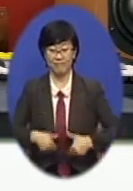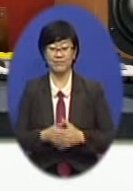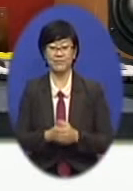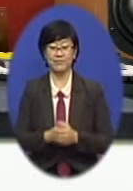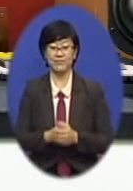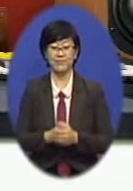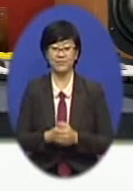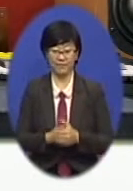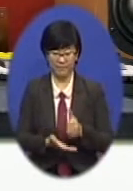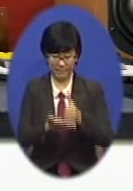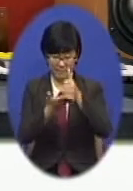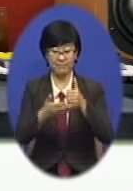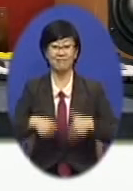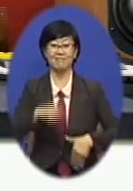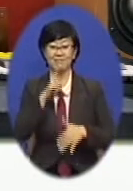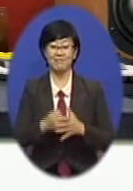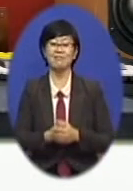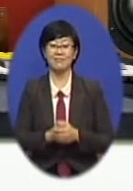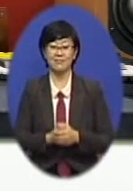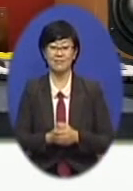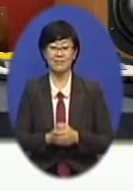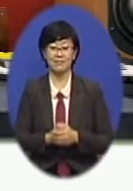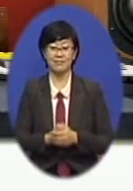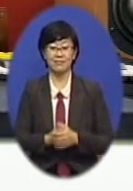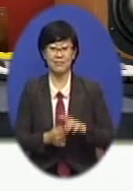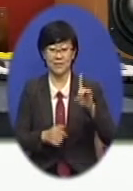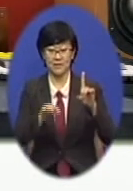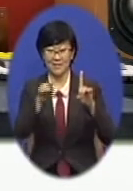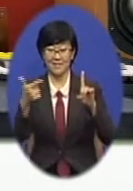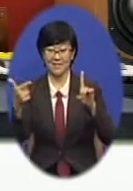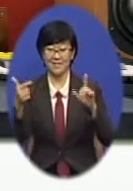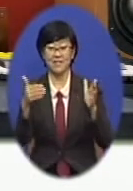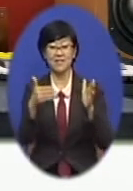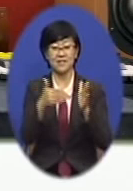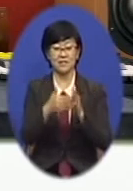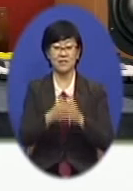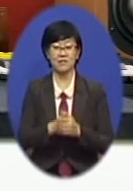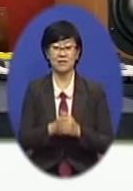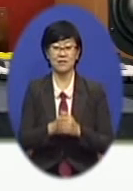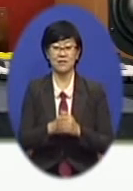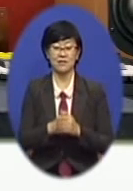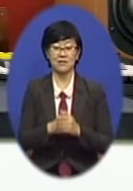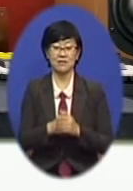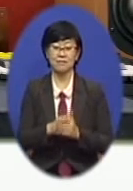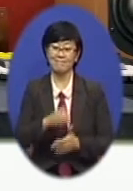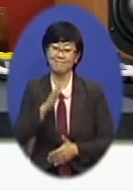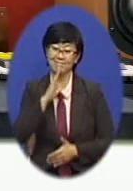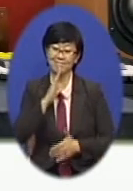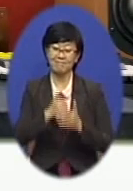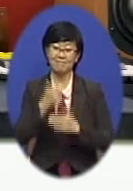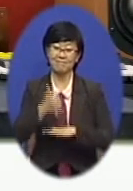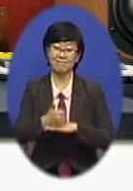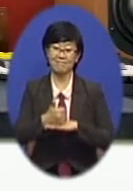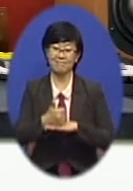네, 공경 많이 해야 되고요. 자, 1번부터 6번까지 과연